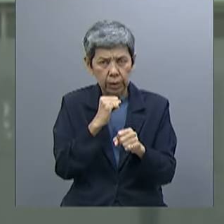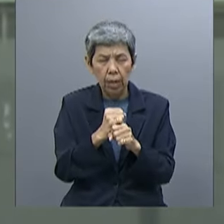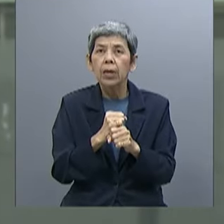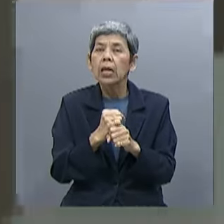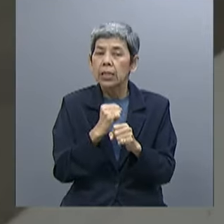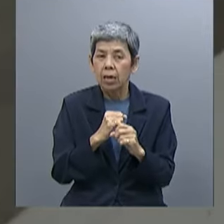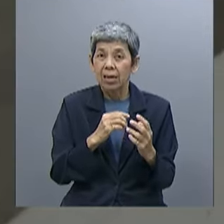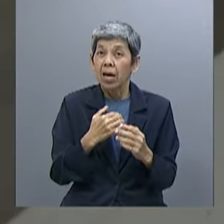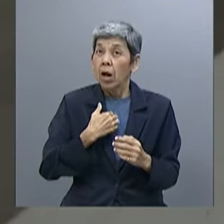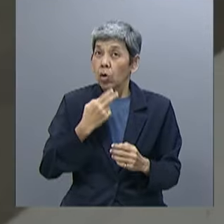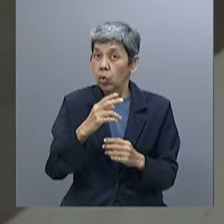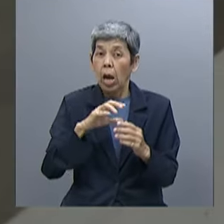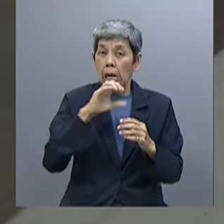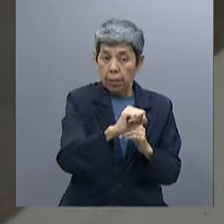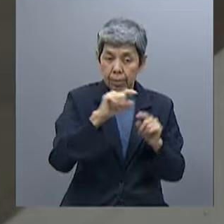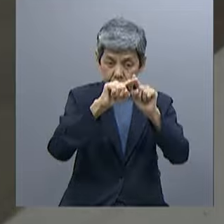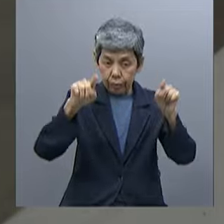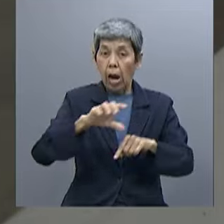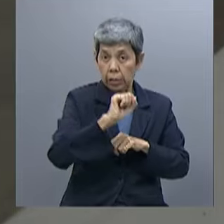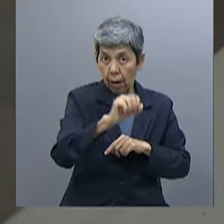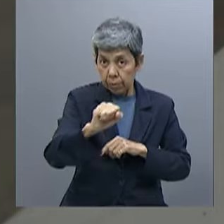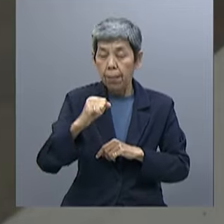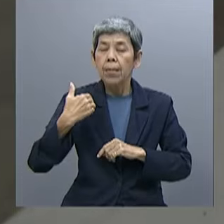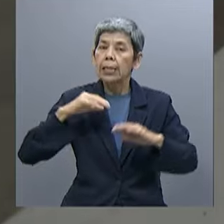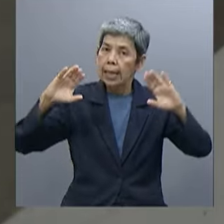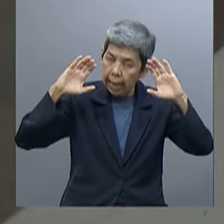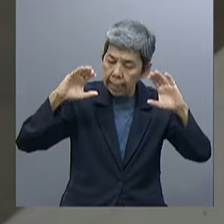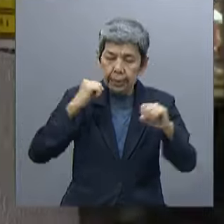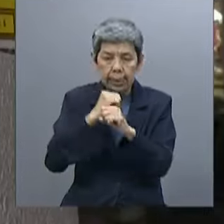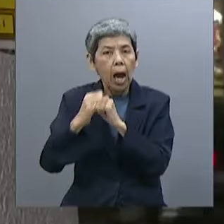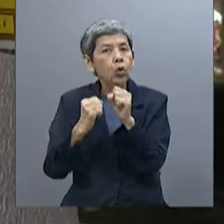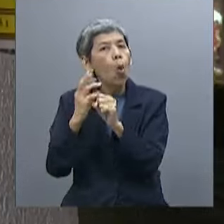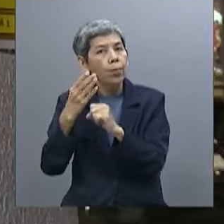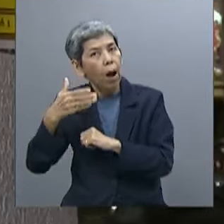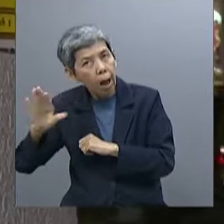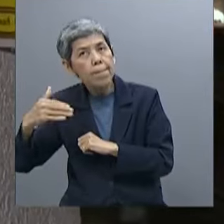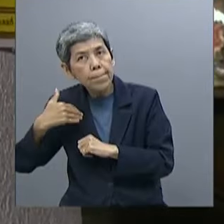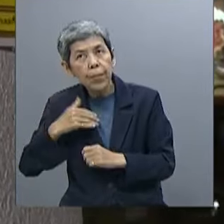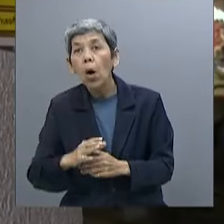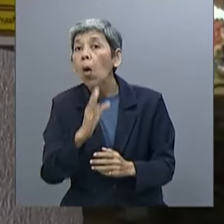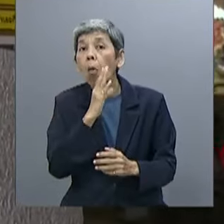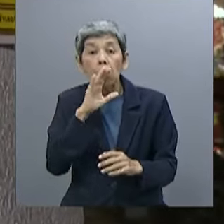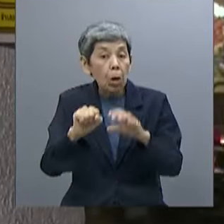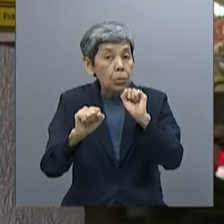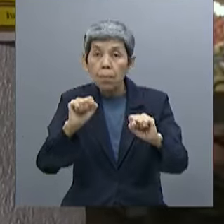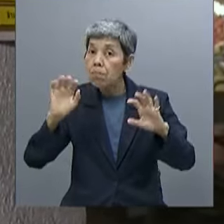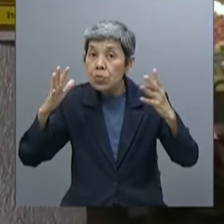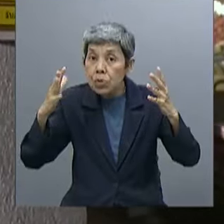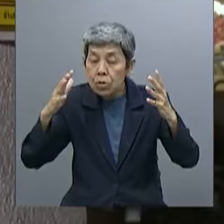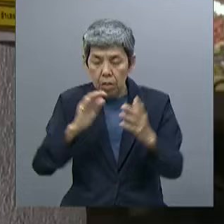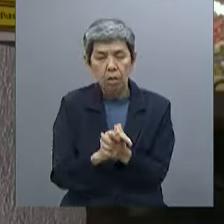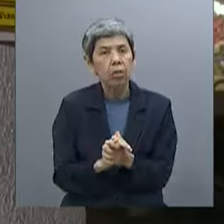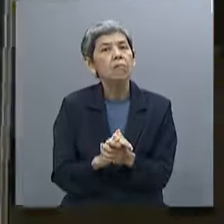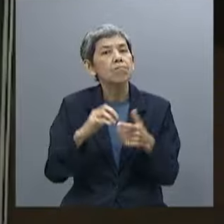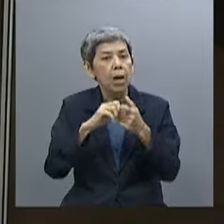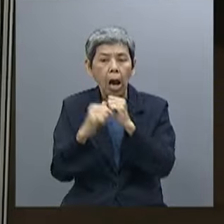คดีมีการออกหมายจับทั้งข้าราชการปัจจุบันและข้าราชการเกษียณอายุ แต่หากไม่มีการดำเนินการใดๆคดีความจะ